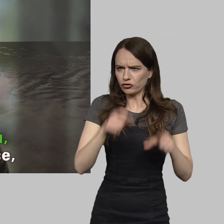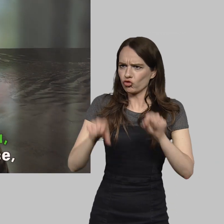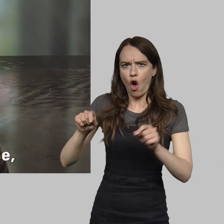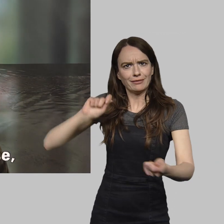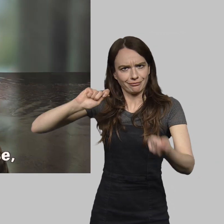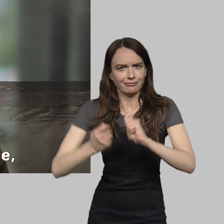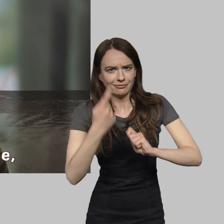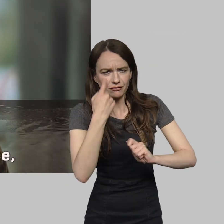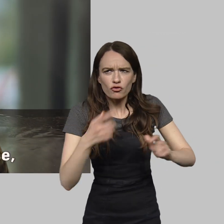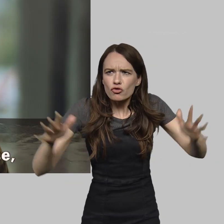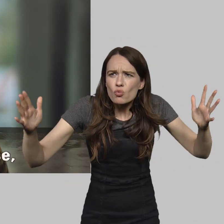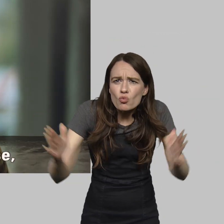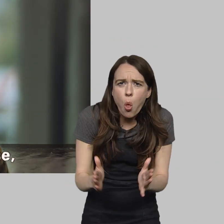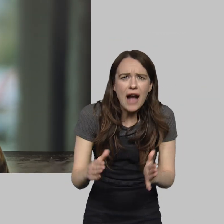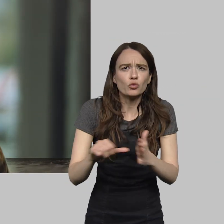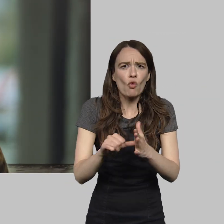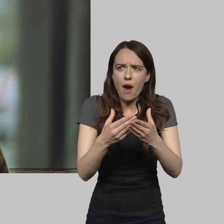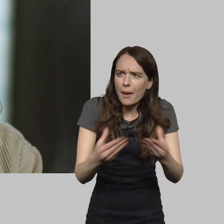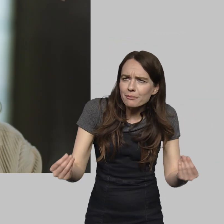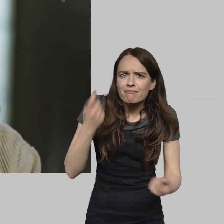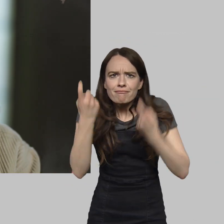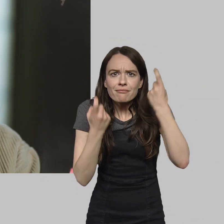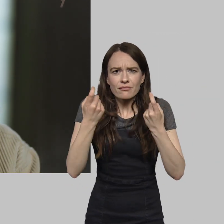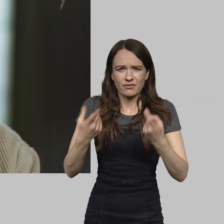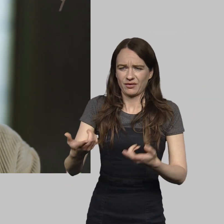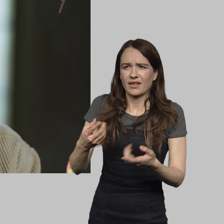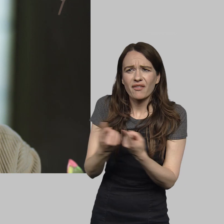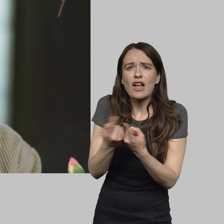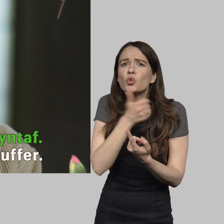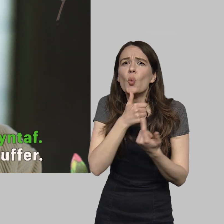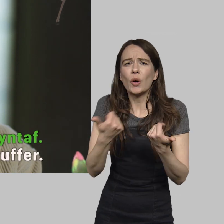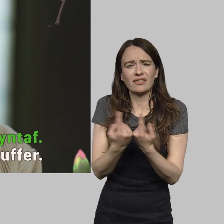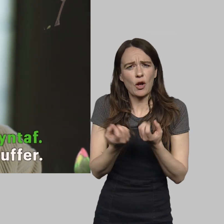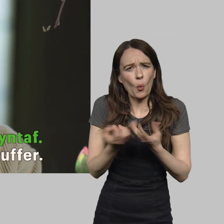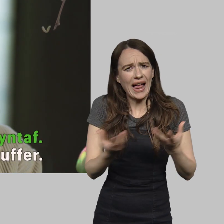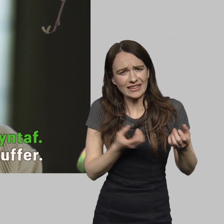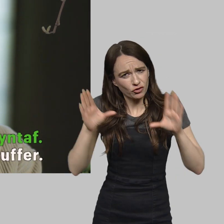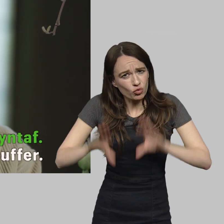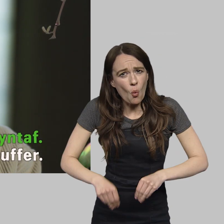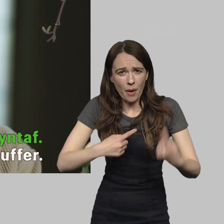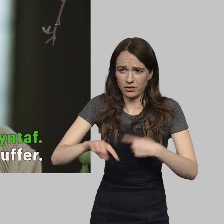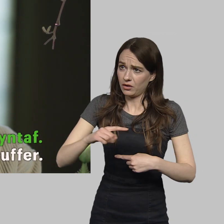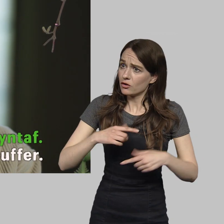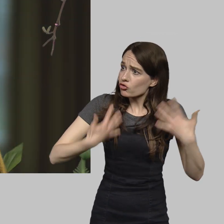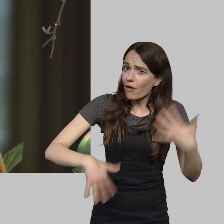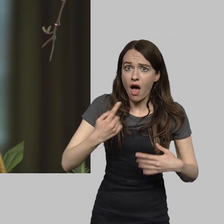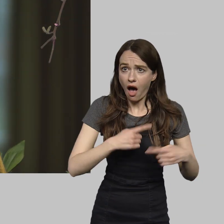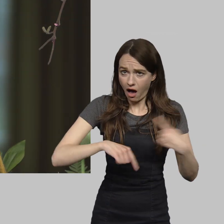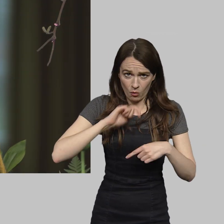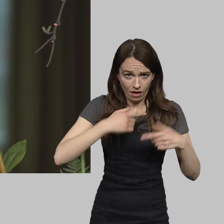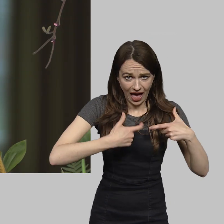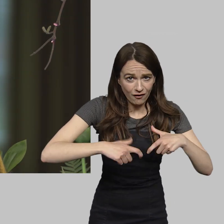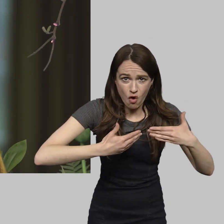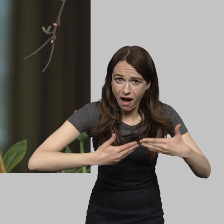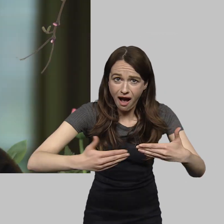arafu, i leihau ein defnydd, i feddwl. I stopio'r cynnydd, achos nid ni fydd yn dioddef yn gyntaf. Felly